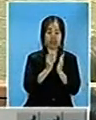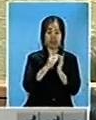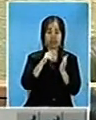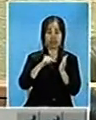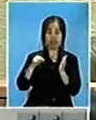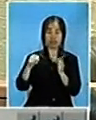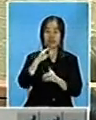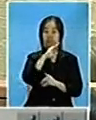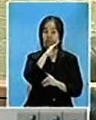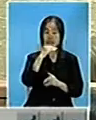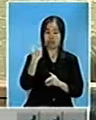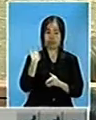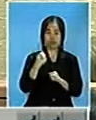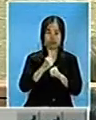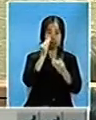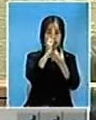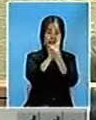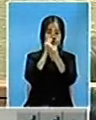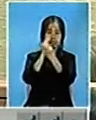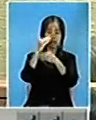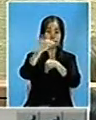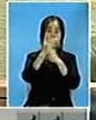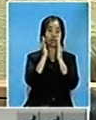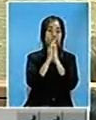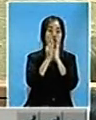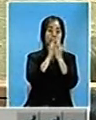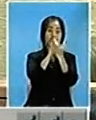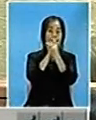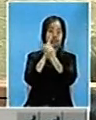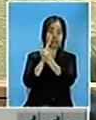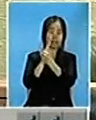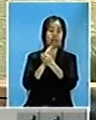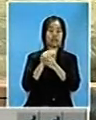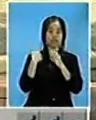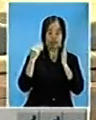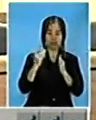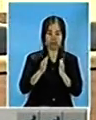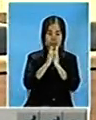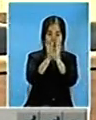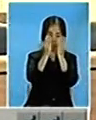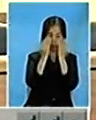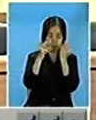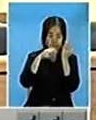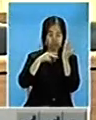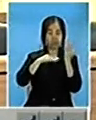เมื่อใดก็ตามที่ส่งมาไปตามห้องสมุดต่างๆนั้นมันมีผลต่อความวิพากษ์วิจารณ์และความรู้สึกของสังคมไทย